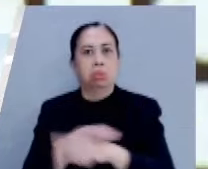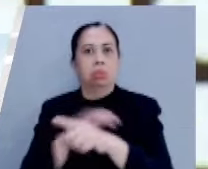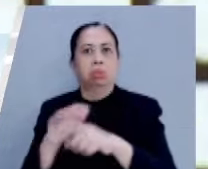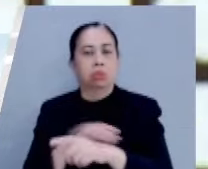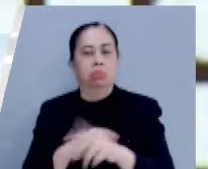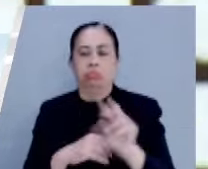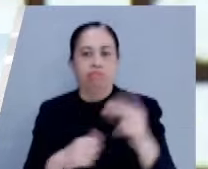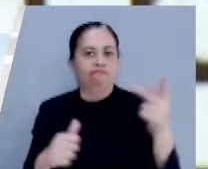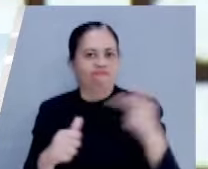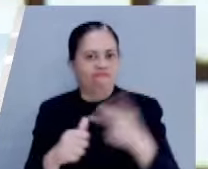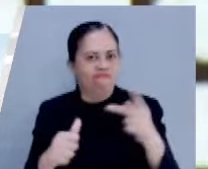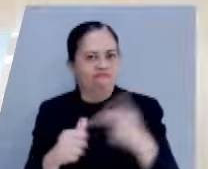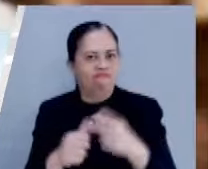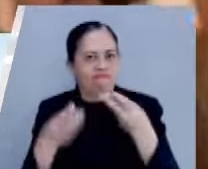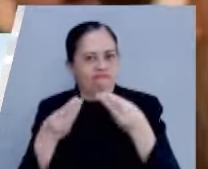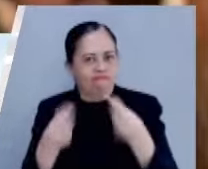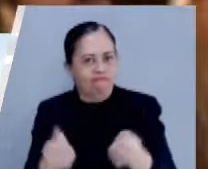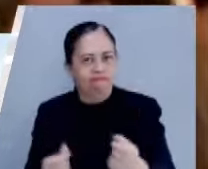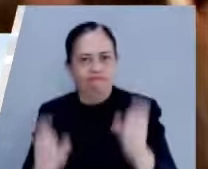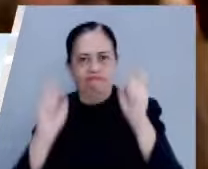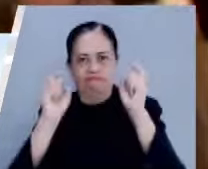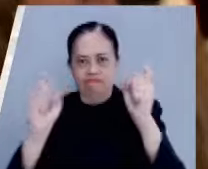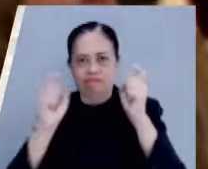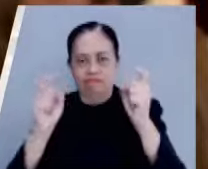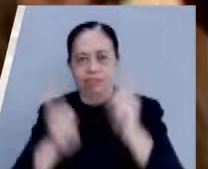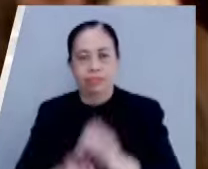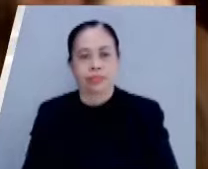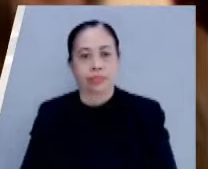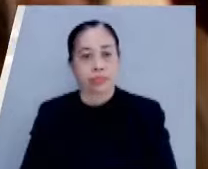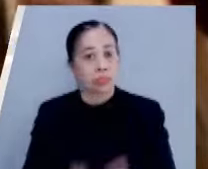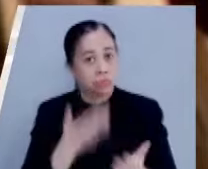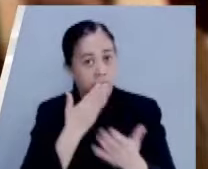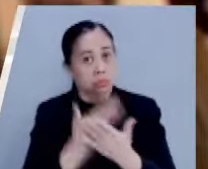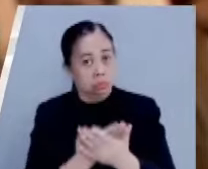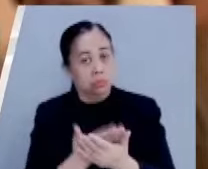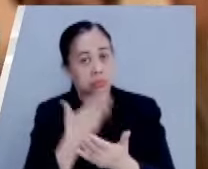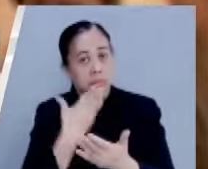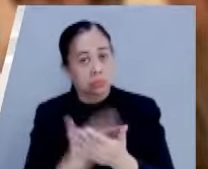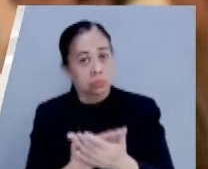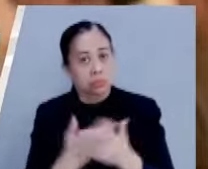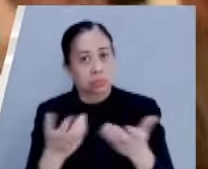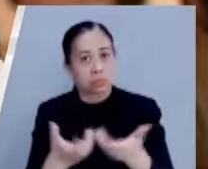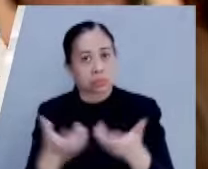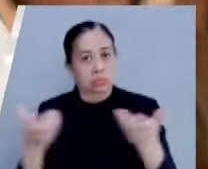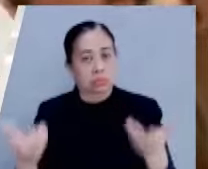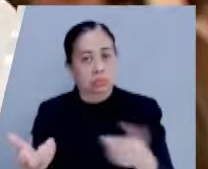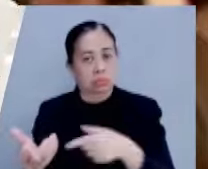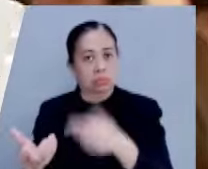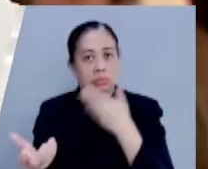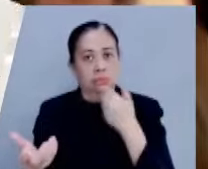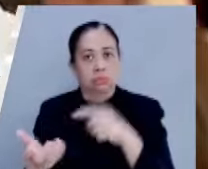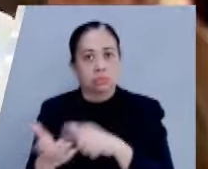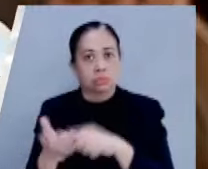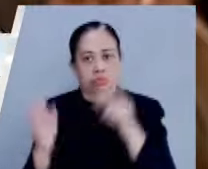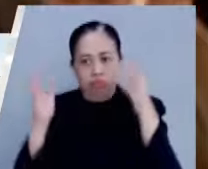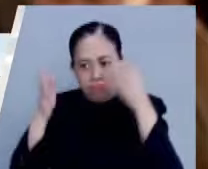will be resolved urgently. Maganda yan, at least mahihiwalay and may tututok talaga.